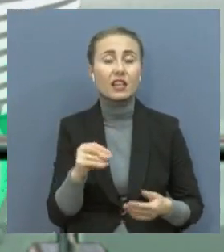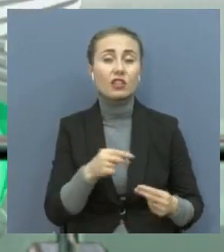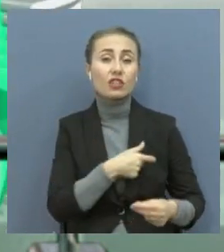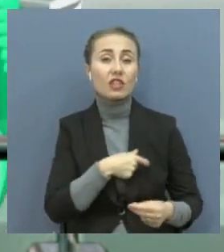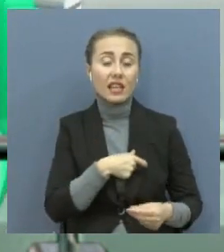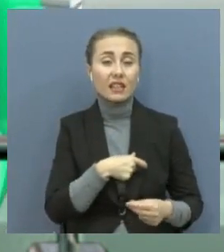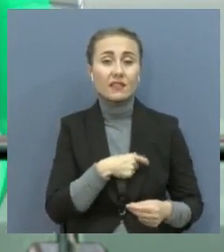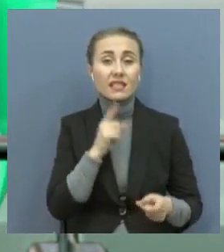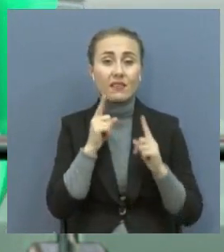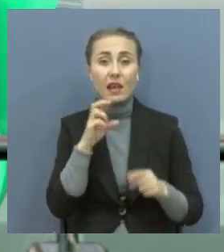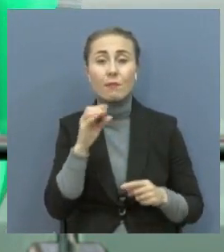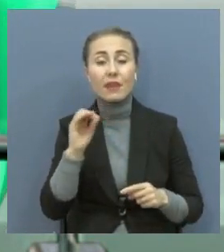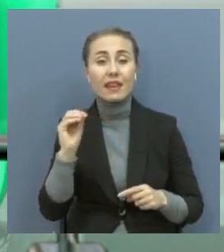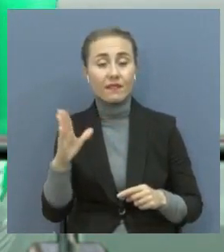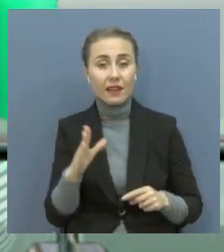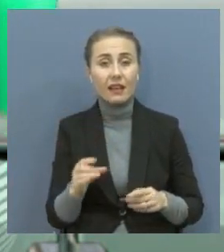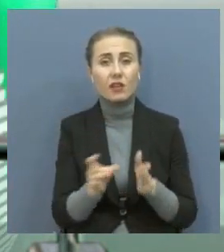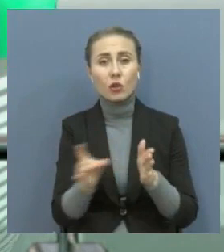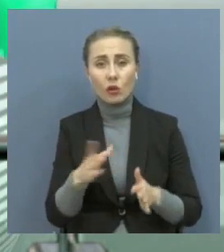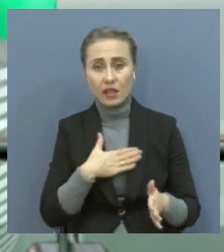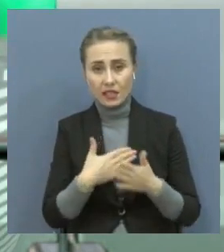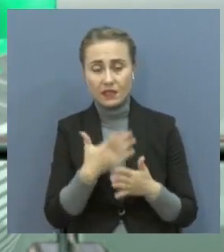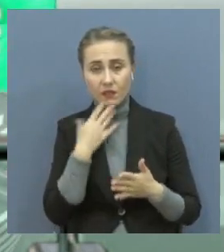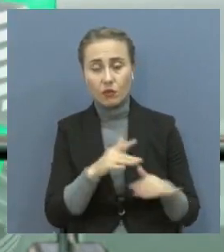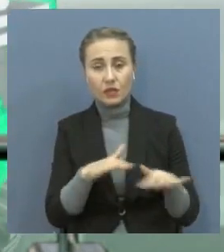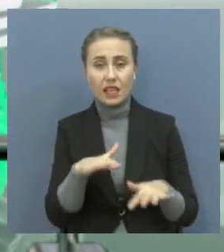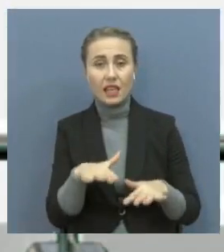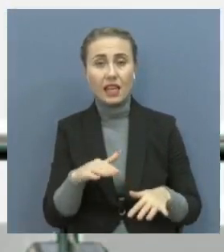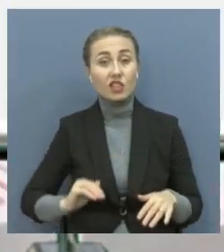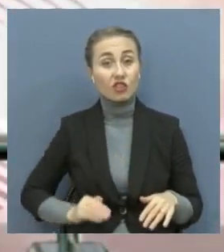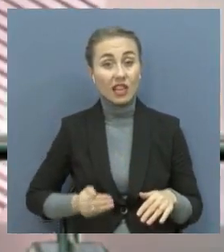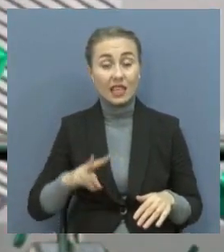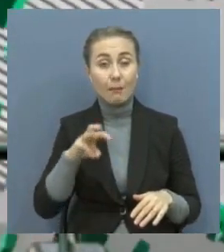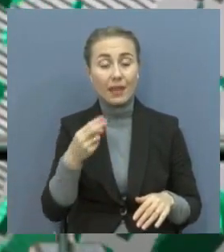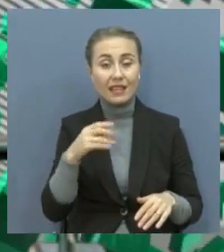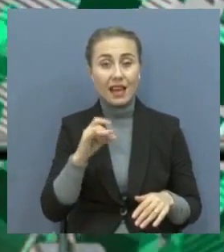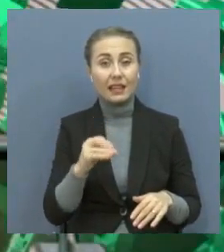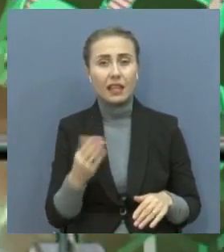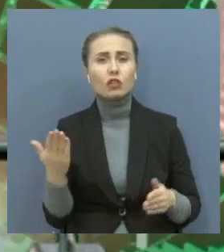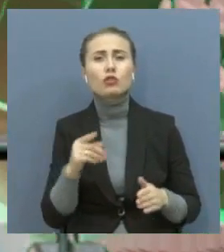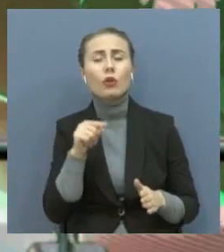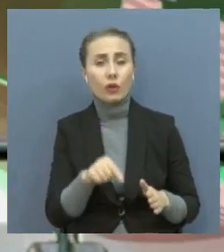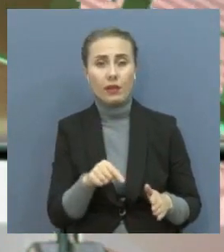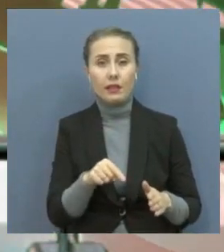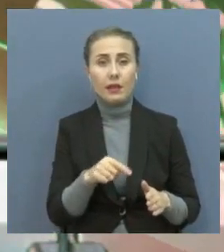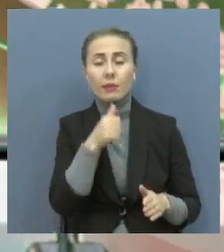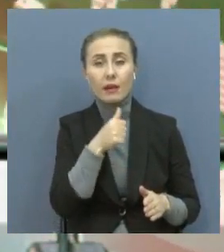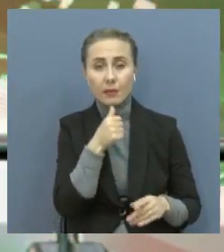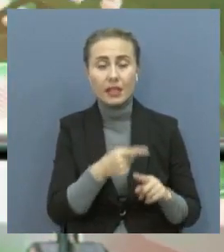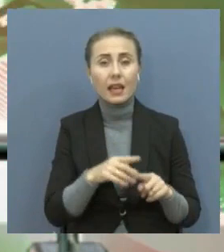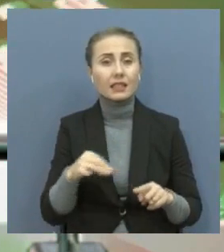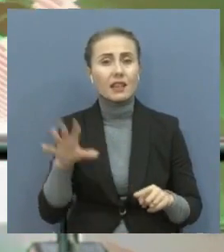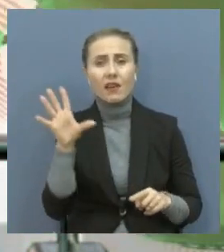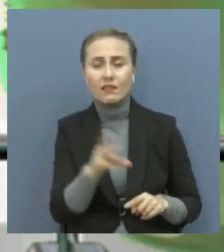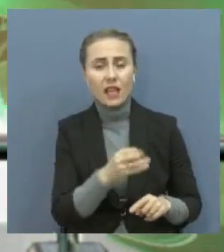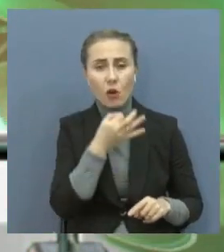БИИФ. Более того, в регионе активизировали свою деятельность и частные медиаторы. Итак, принцип медиации применяется практически